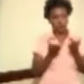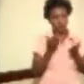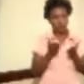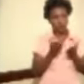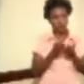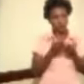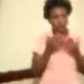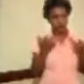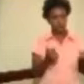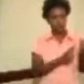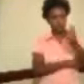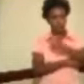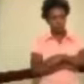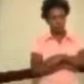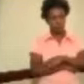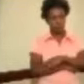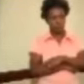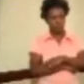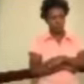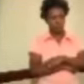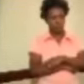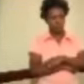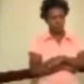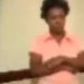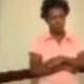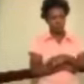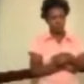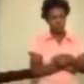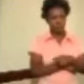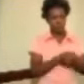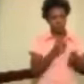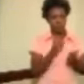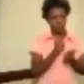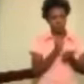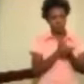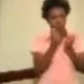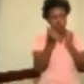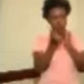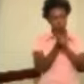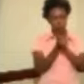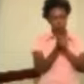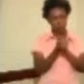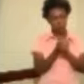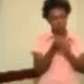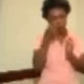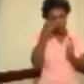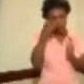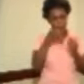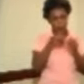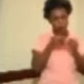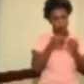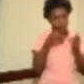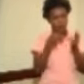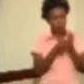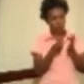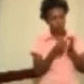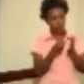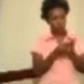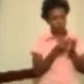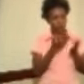niveau d'IA, et notamment ce libre-échange, côté que, ou presque oublié intérieur, nous comprenons la nécessité pour